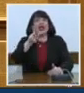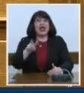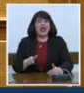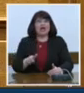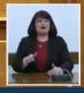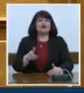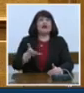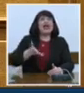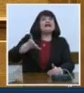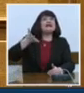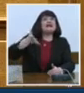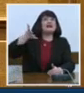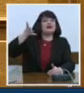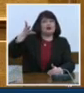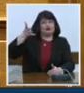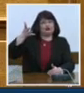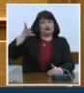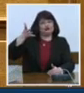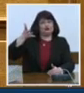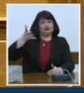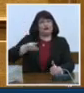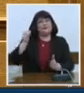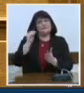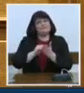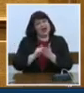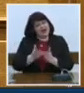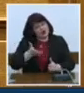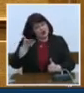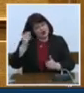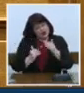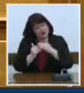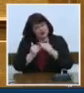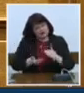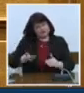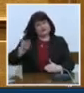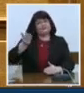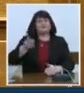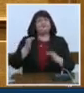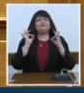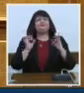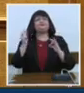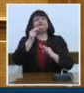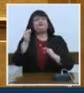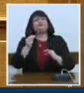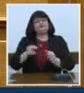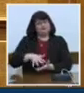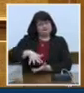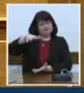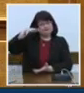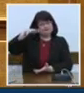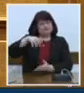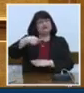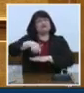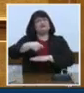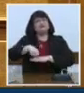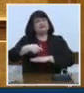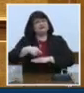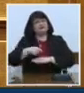θύματος με νέα ηλικιακά όρια. Ενώ συγκεκριμένες υποθέσεις θα εκδικάζονται πια κατά